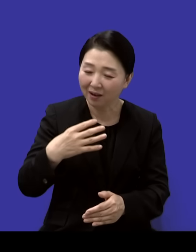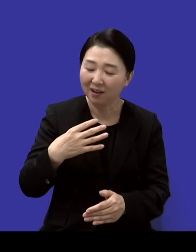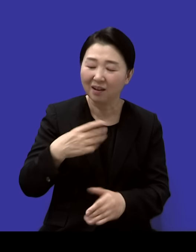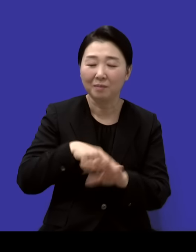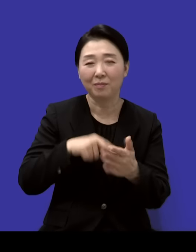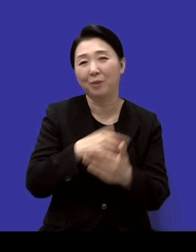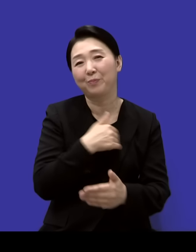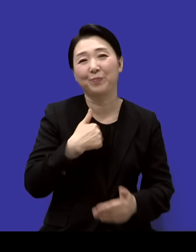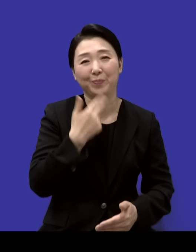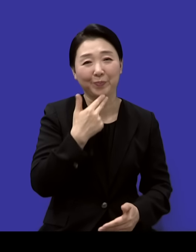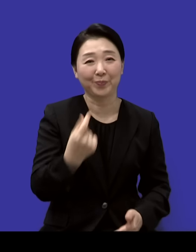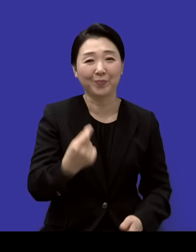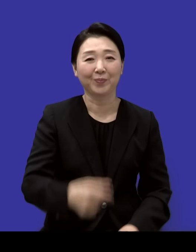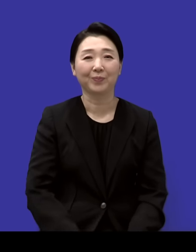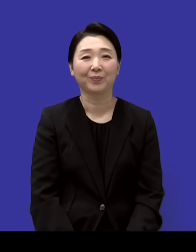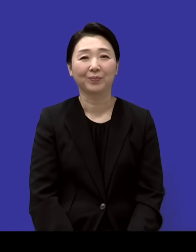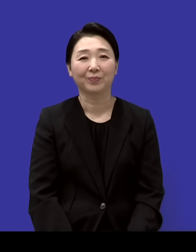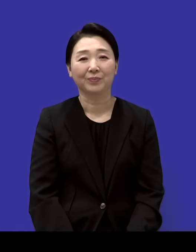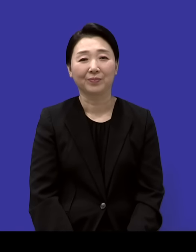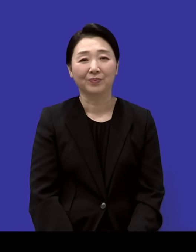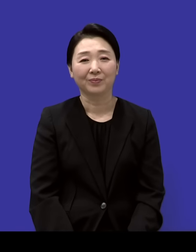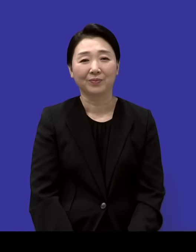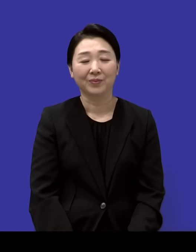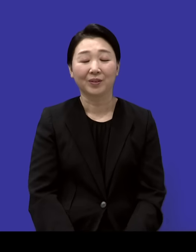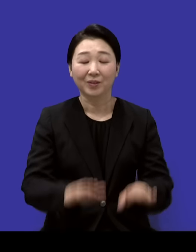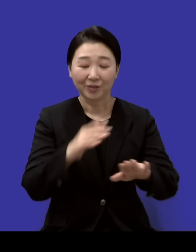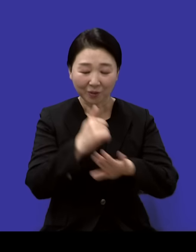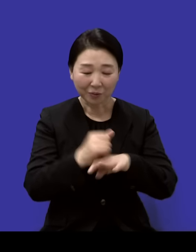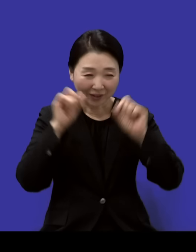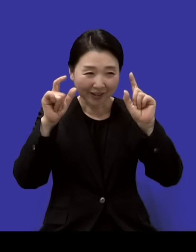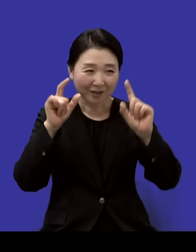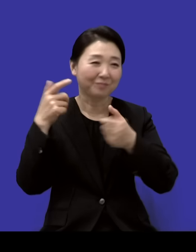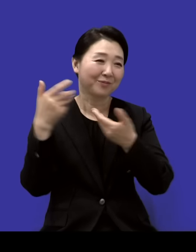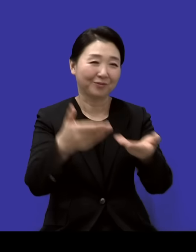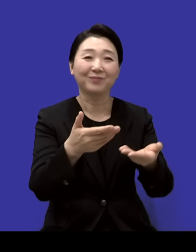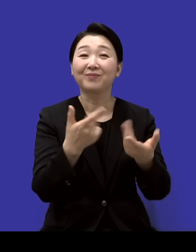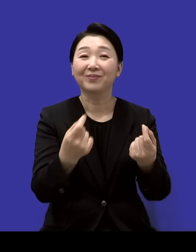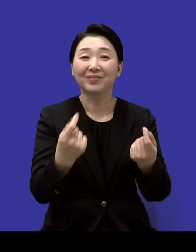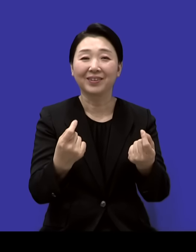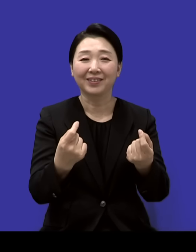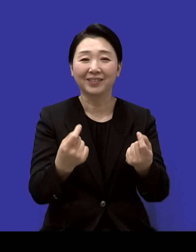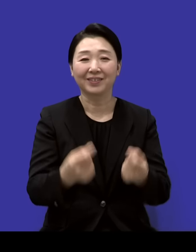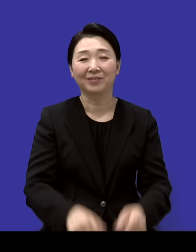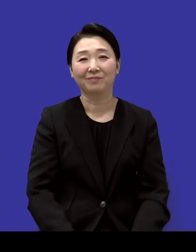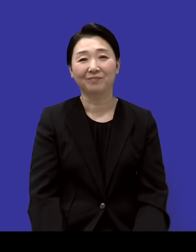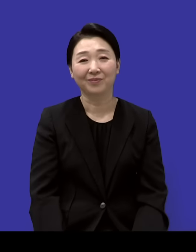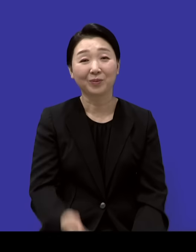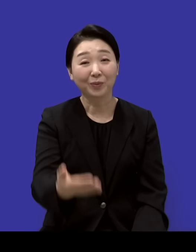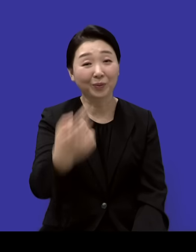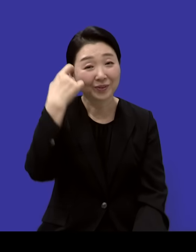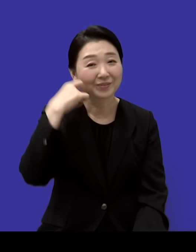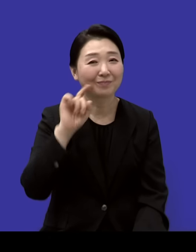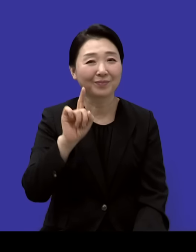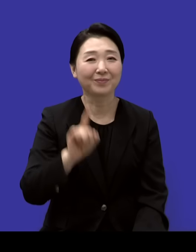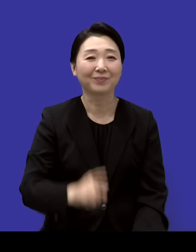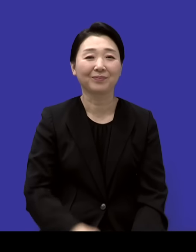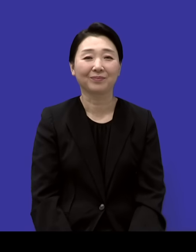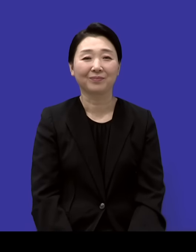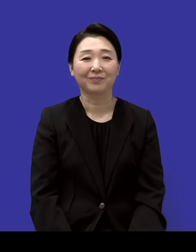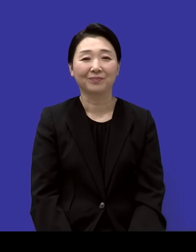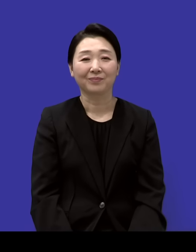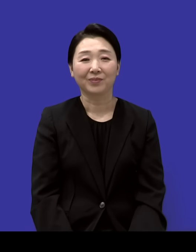없었겠죠. 그럼요. 예, 그렇게 이제 깨달음을 하나님께서 주셨네요. 네. 예, 오늘 굉장히 또 많이 도움이 됐는데 우리 맞아요. 진자매는 어떻게 들으셨어요?